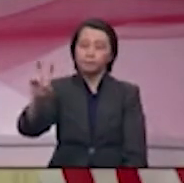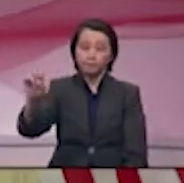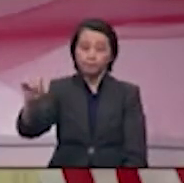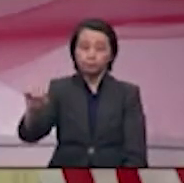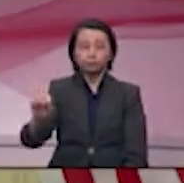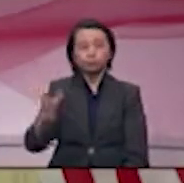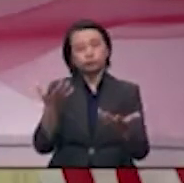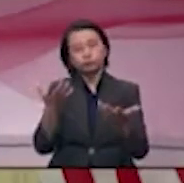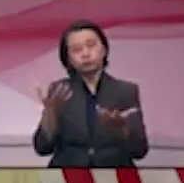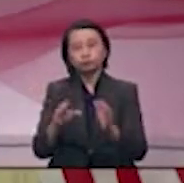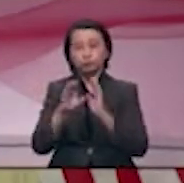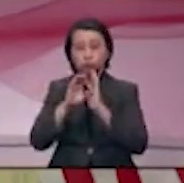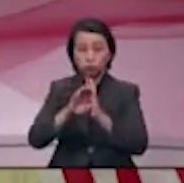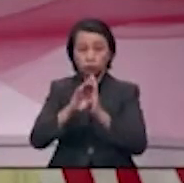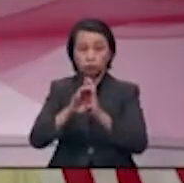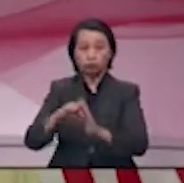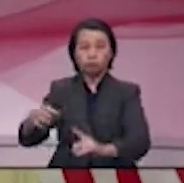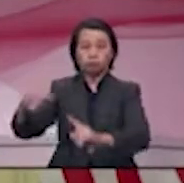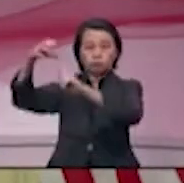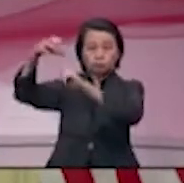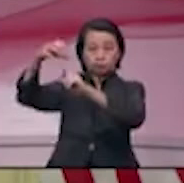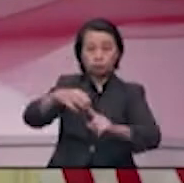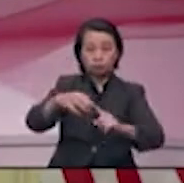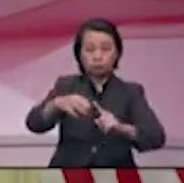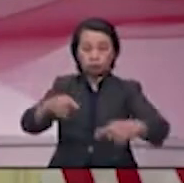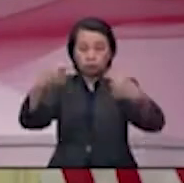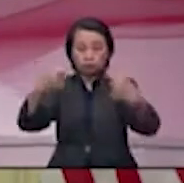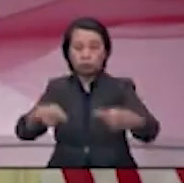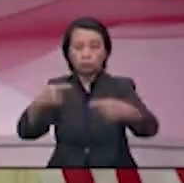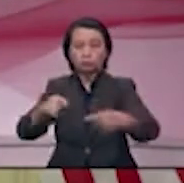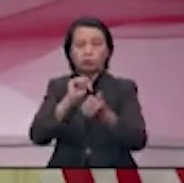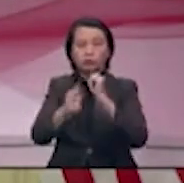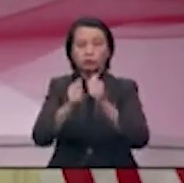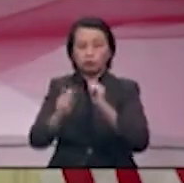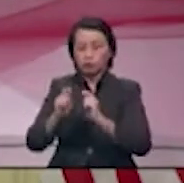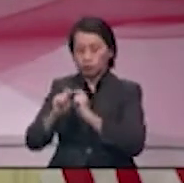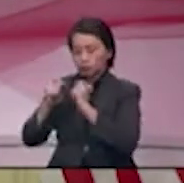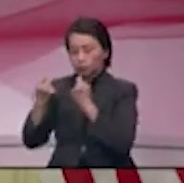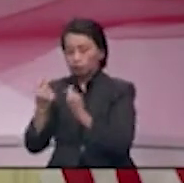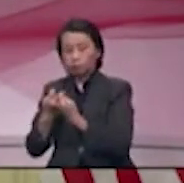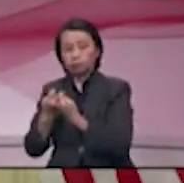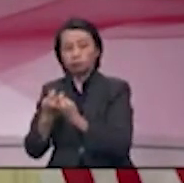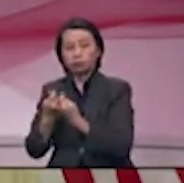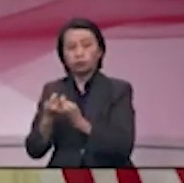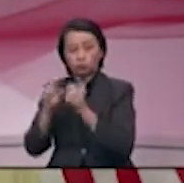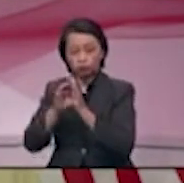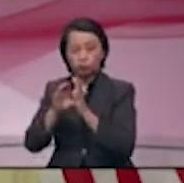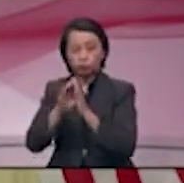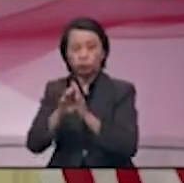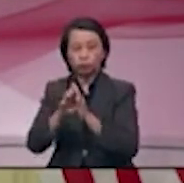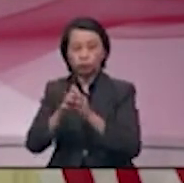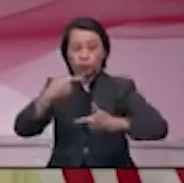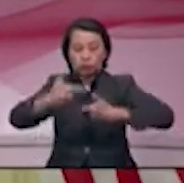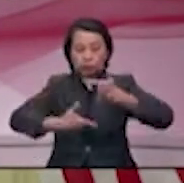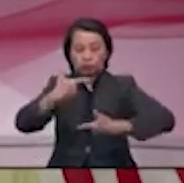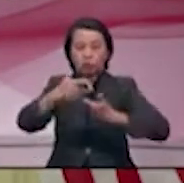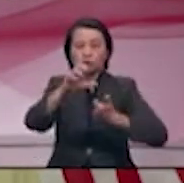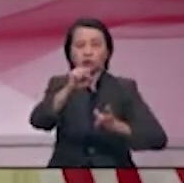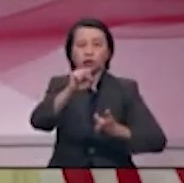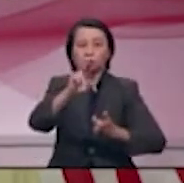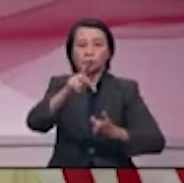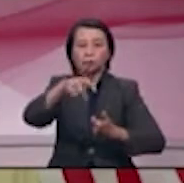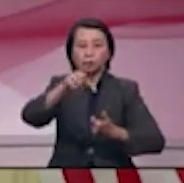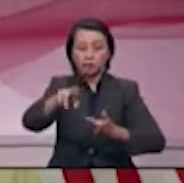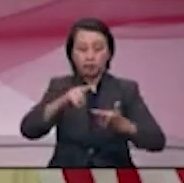Hai contoh kejohanan pertandingan sukan berpasukan adalah seperti berikut Liga Super